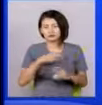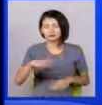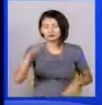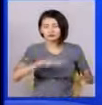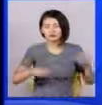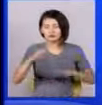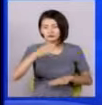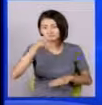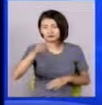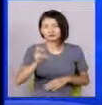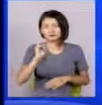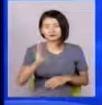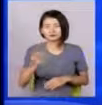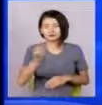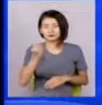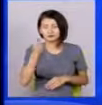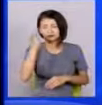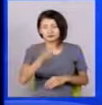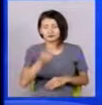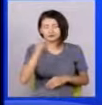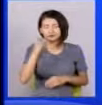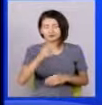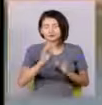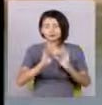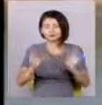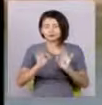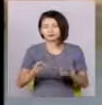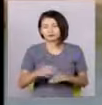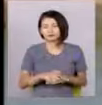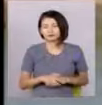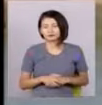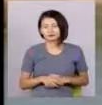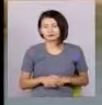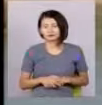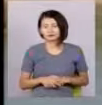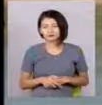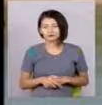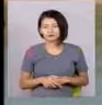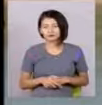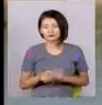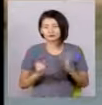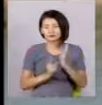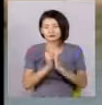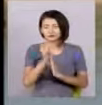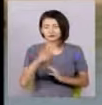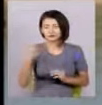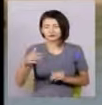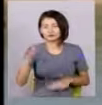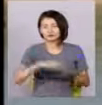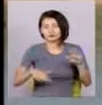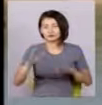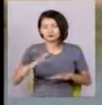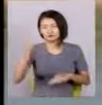кезінде қандай ережелерді естен шығармау керектігін біліп көрді. Жаз басталғалы су жиегін жағалайтындардың